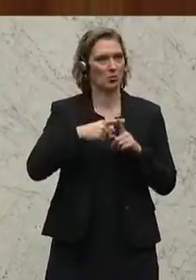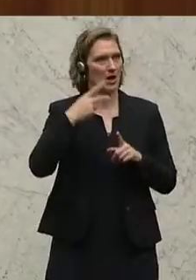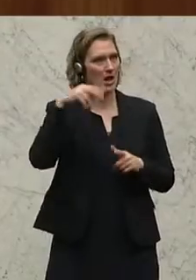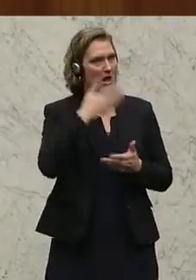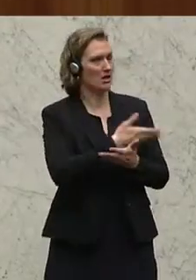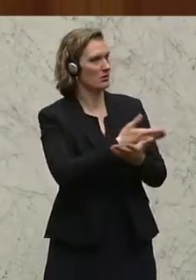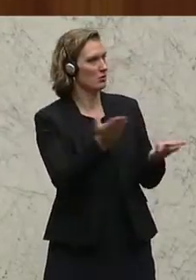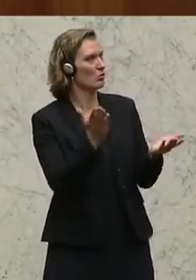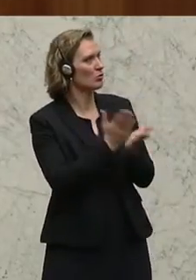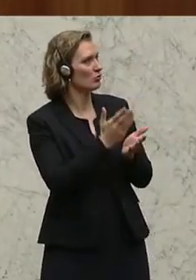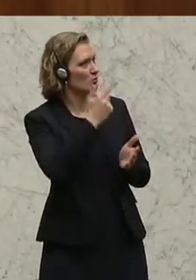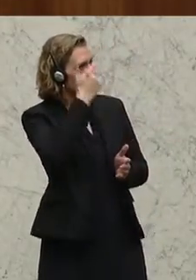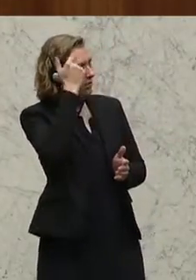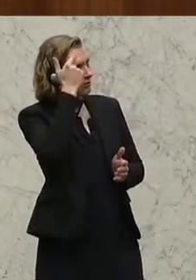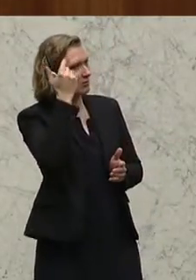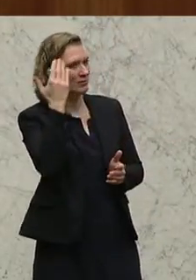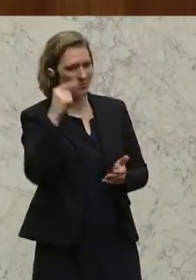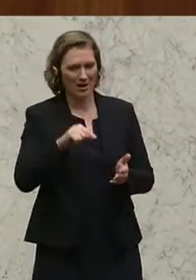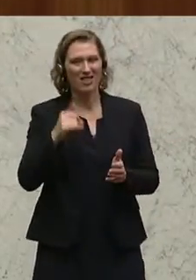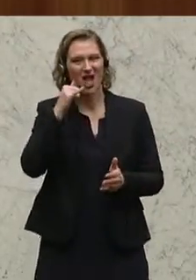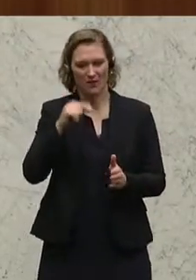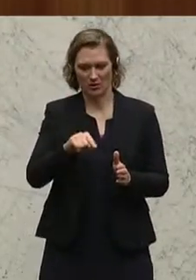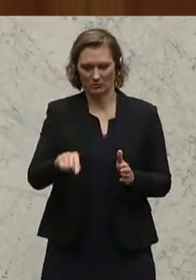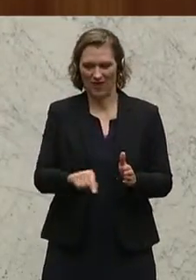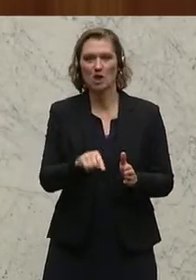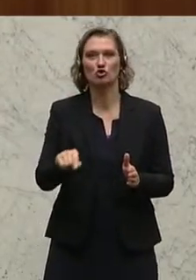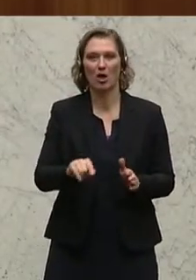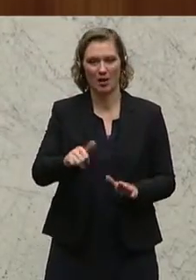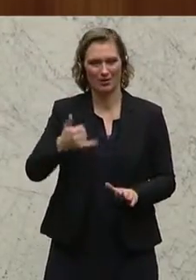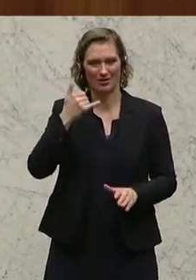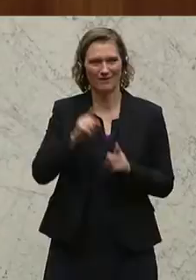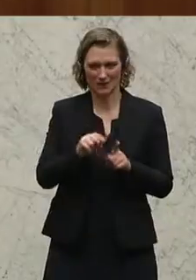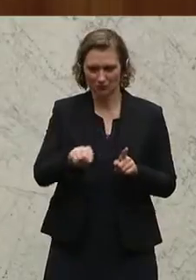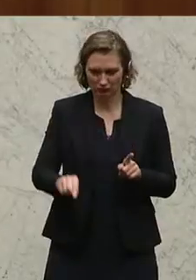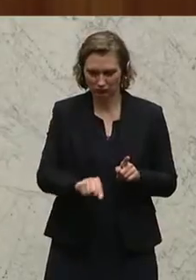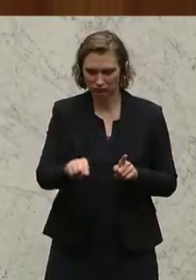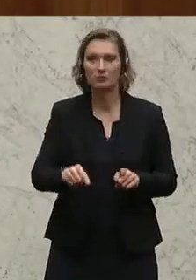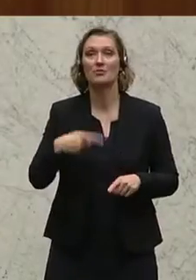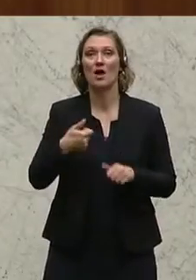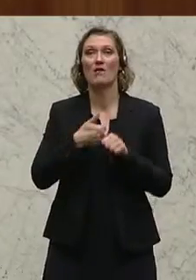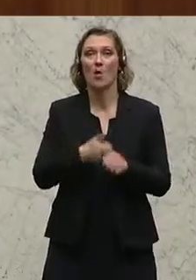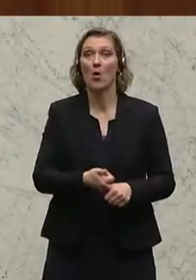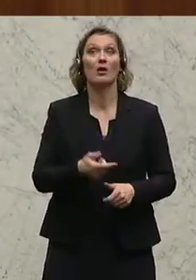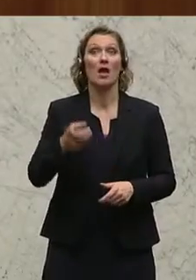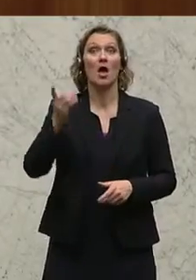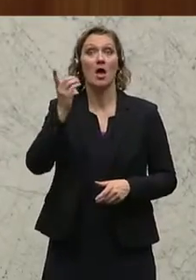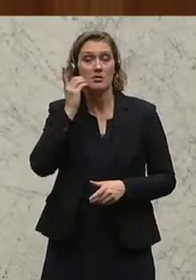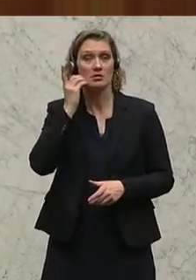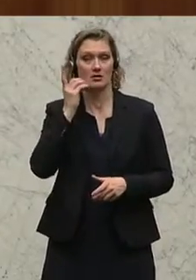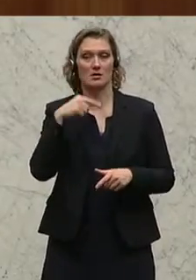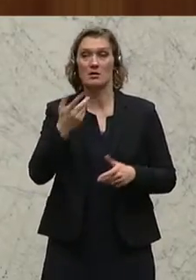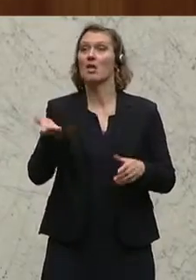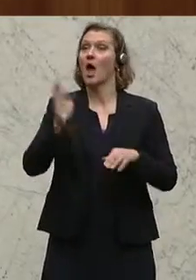sich möglicherweise noch an die Wählscheibentelefonie in den 90er Jahren erinnern, gefolgt von der Mobiltelefonie und